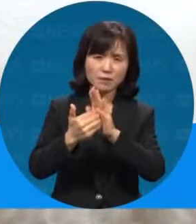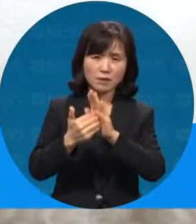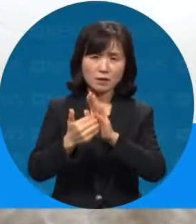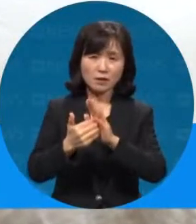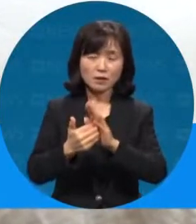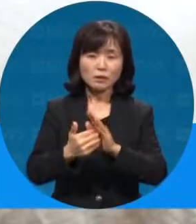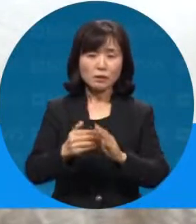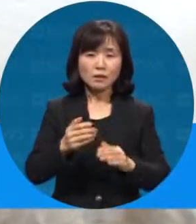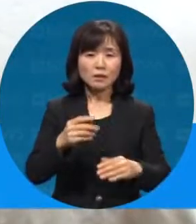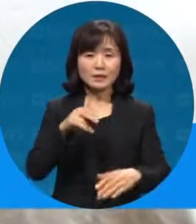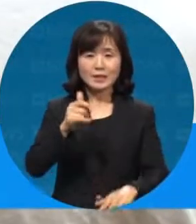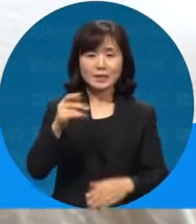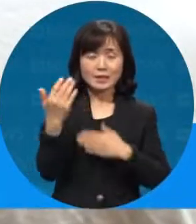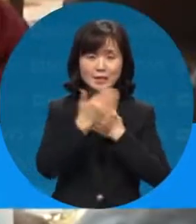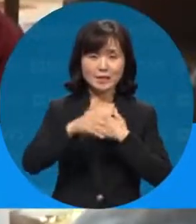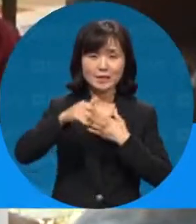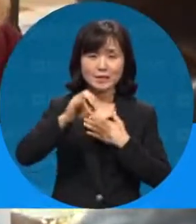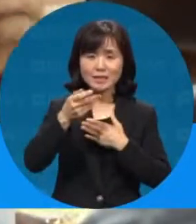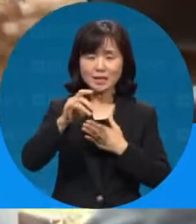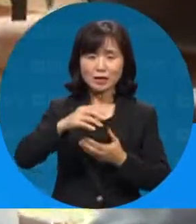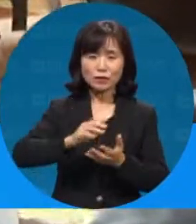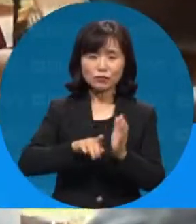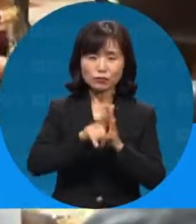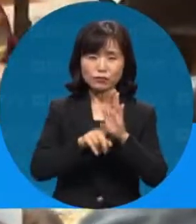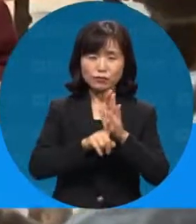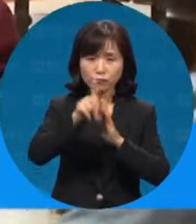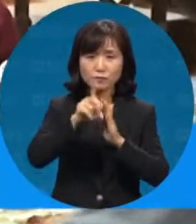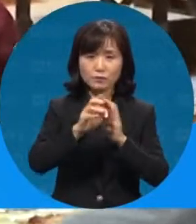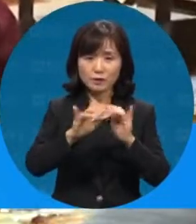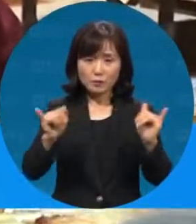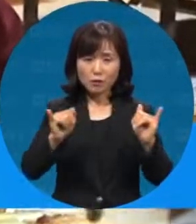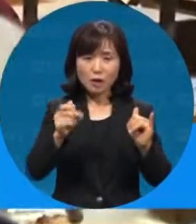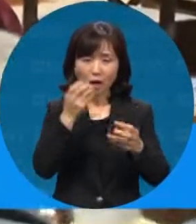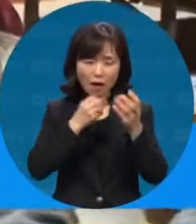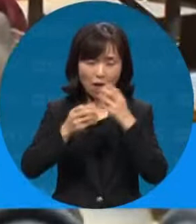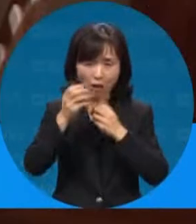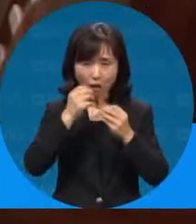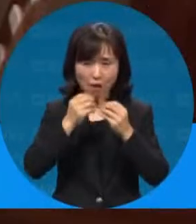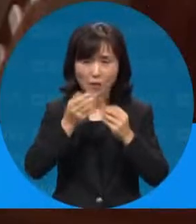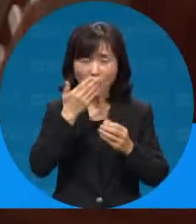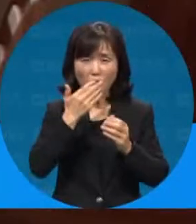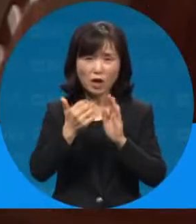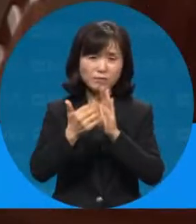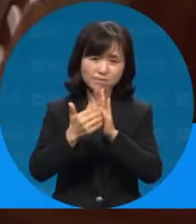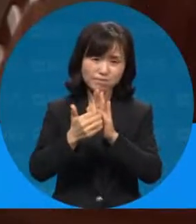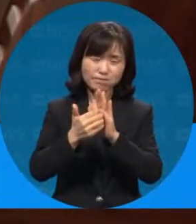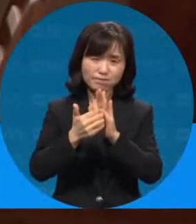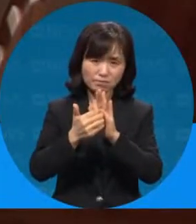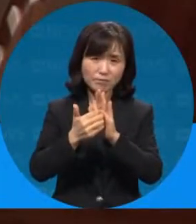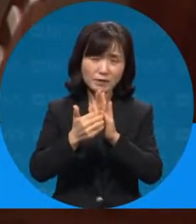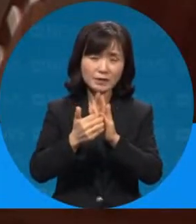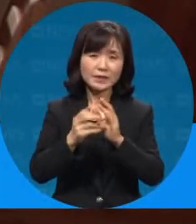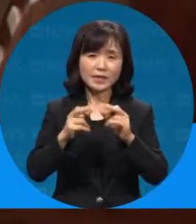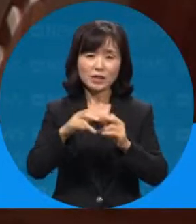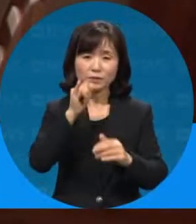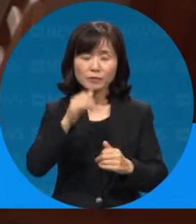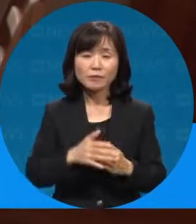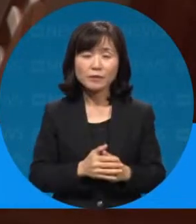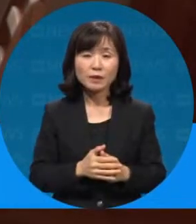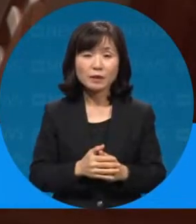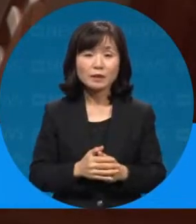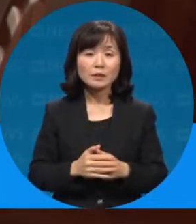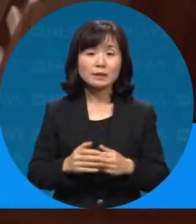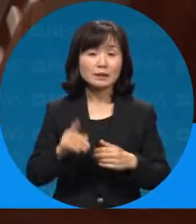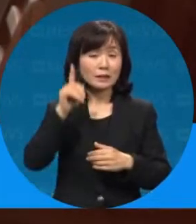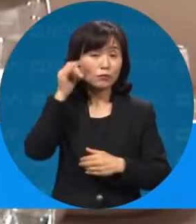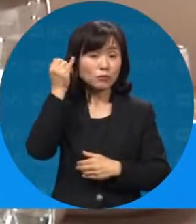체질량 지수가 높은 아이일수록 섭식장애 행동을 보일 가능성이 큰 것으로 나타났습니다. 따라서 부모는 사춘기가